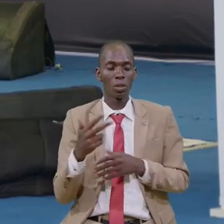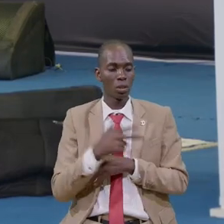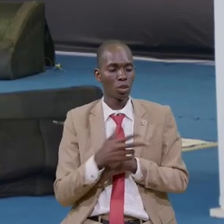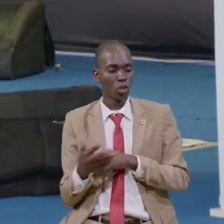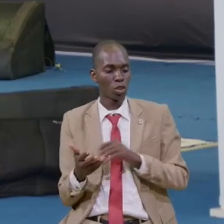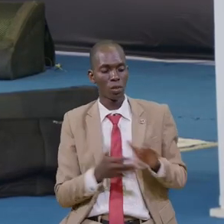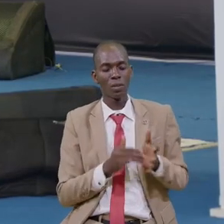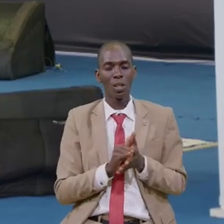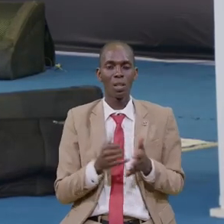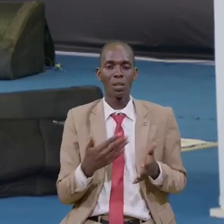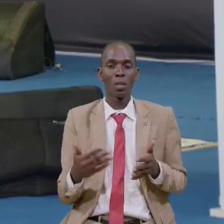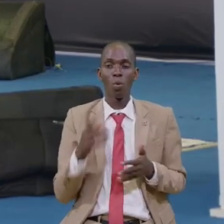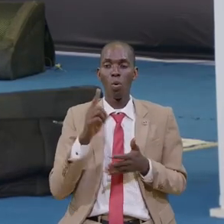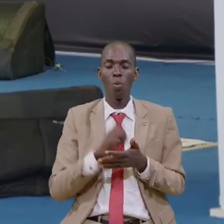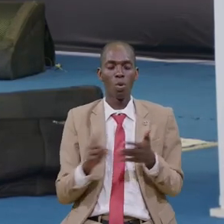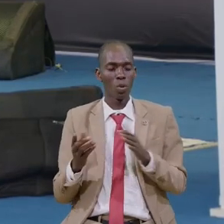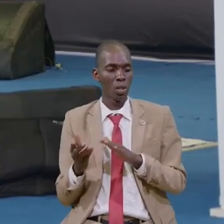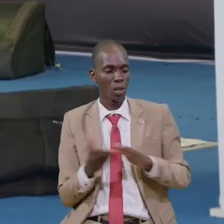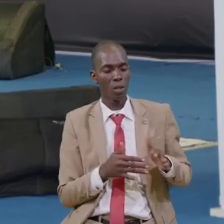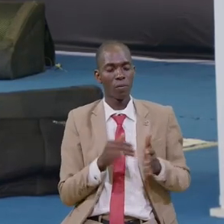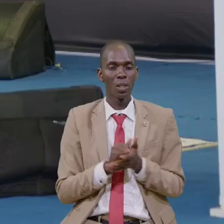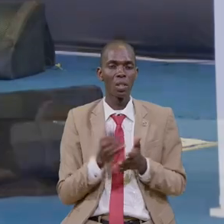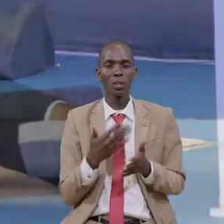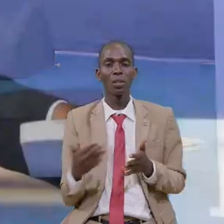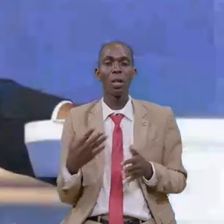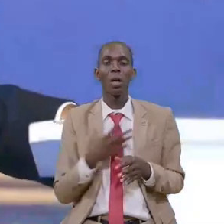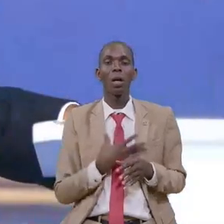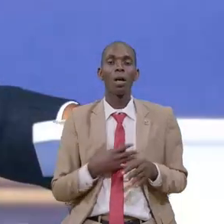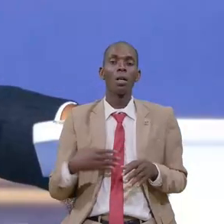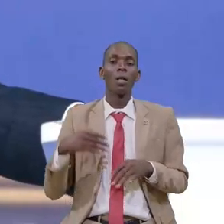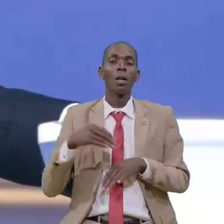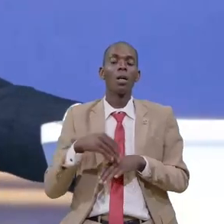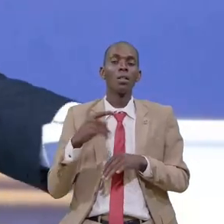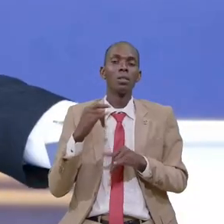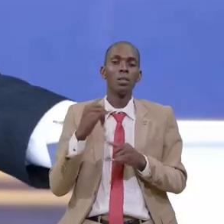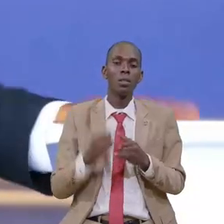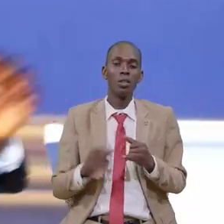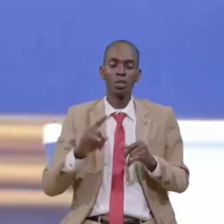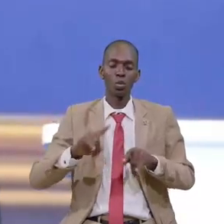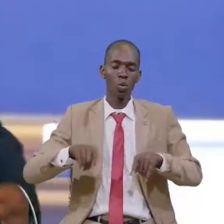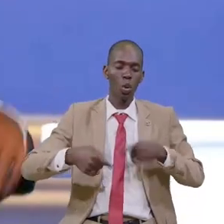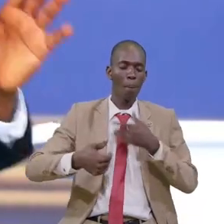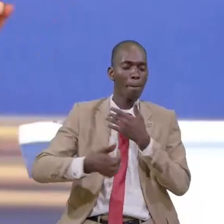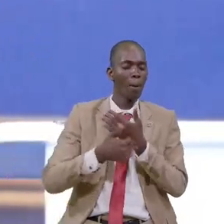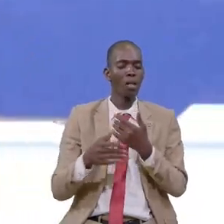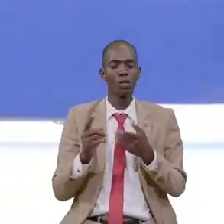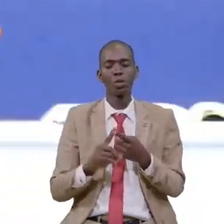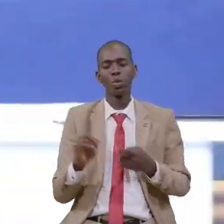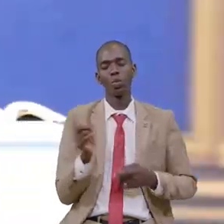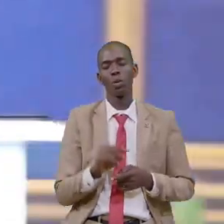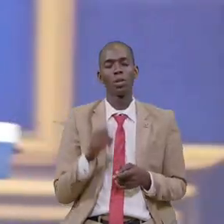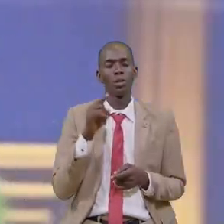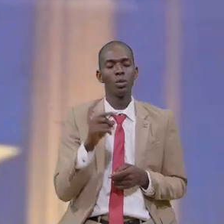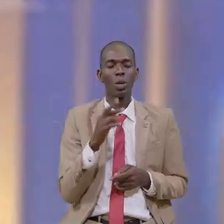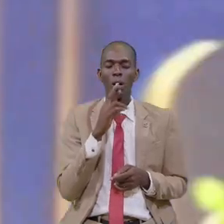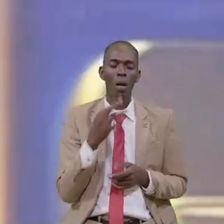une semaine, vous abandonnez les médicaments. Et finalement, vous retournez à la case de départ. Vous appelez le docteur encore. Oh,